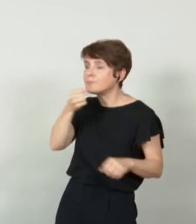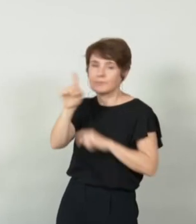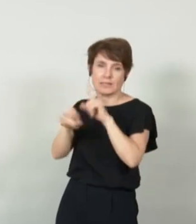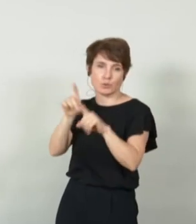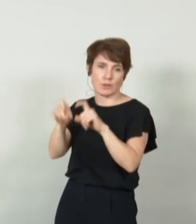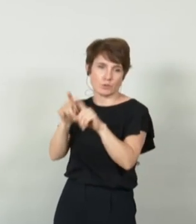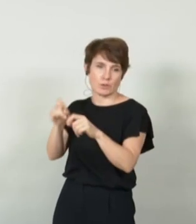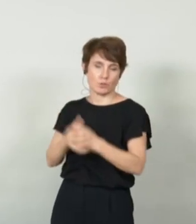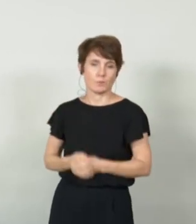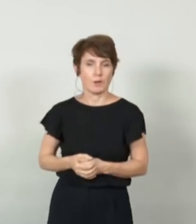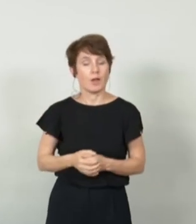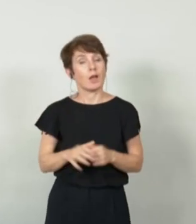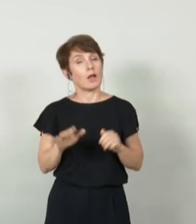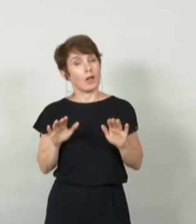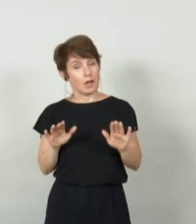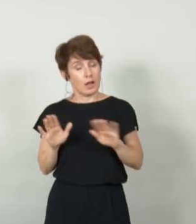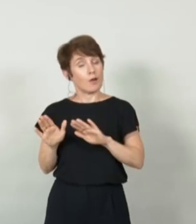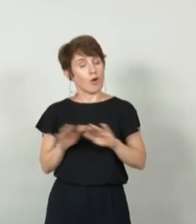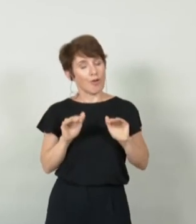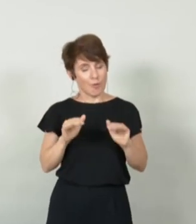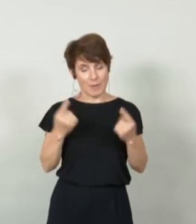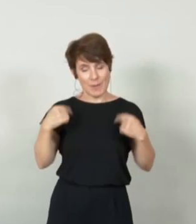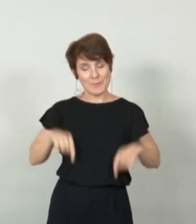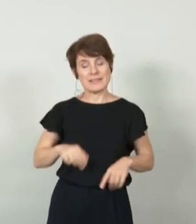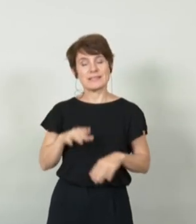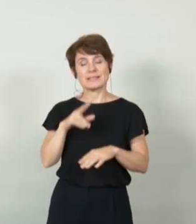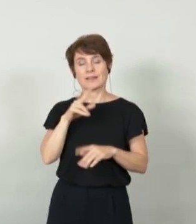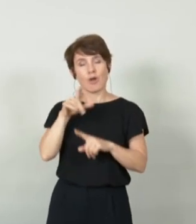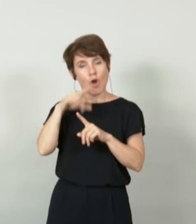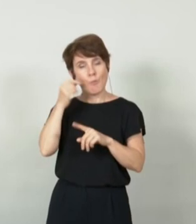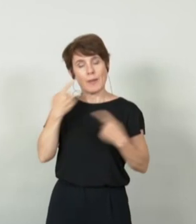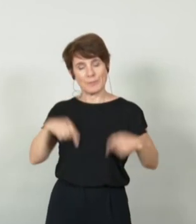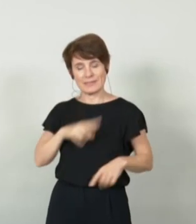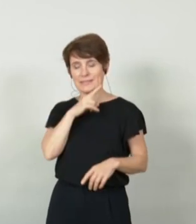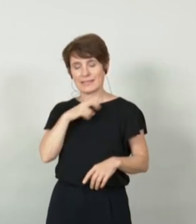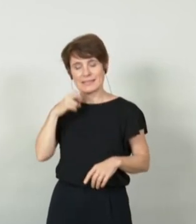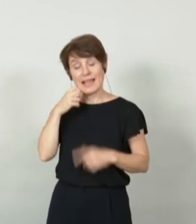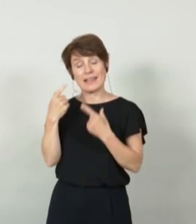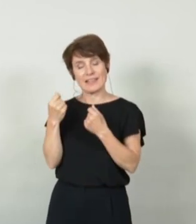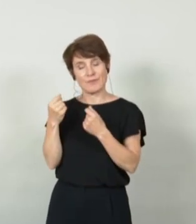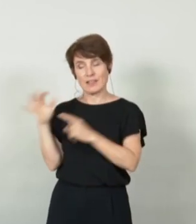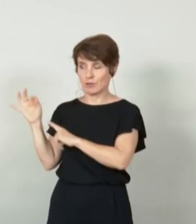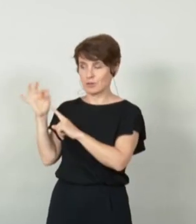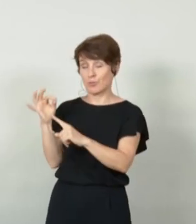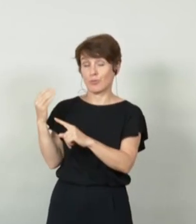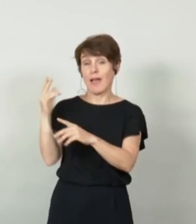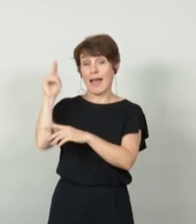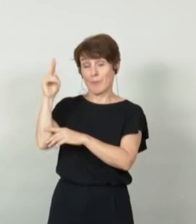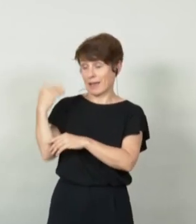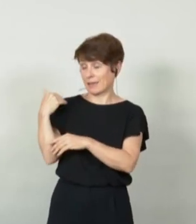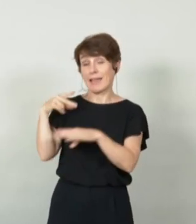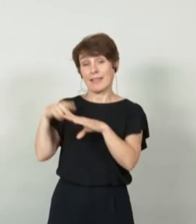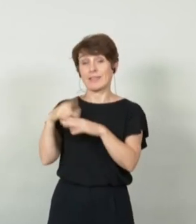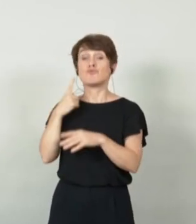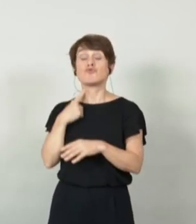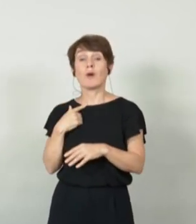la venue du ministre israélien des Finances monsieur smotrich à Paris début juin les dirigeants de la communauté juive